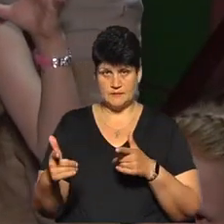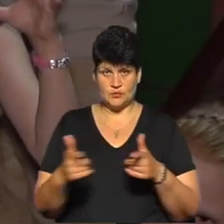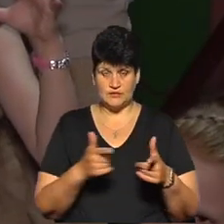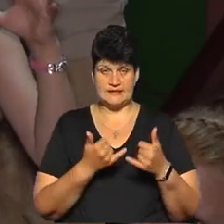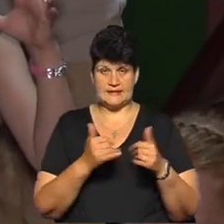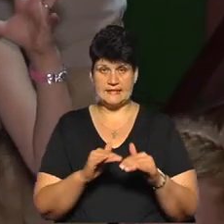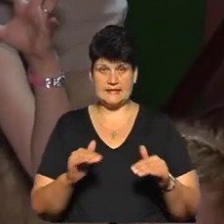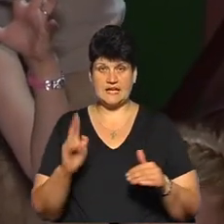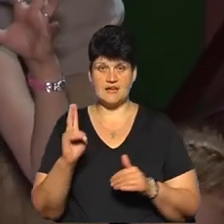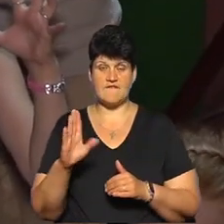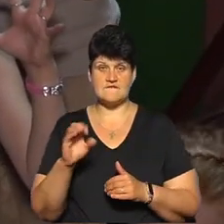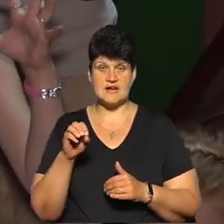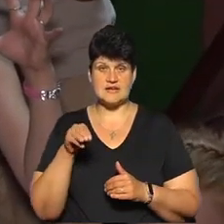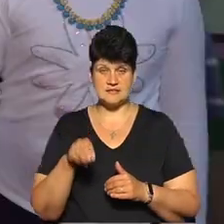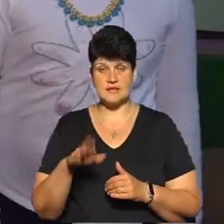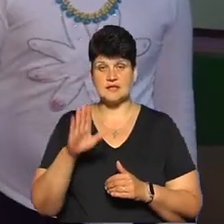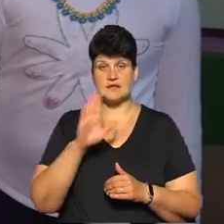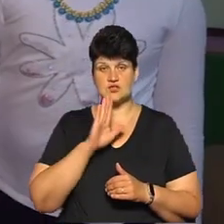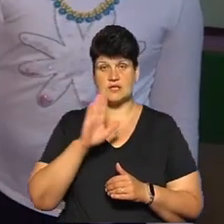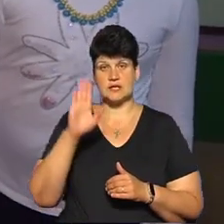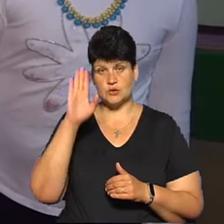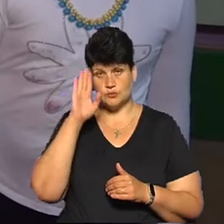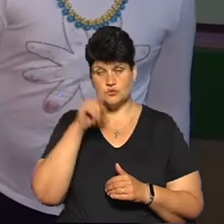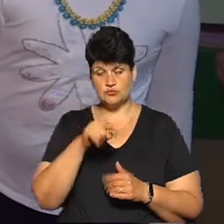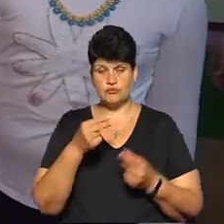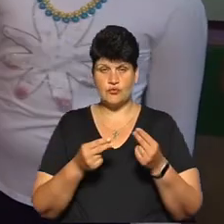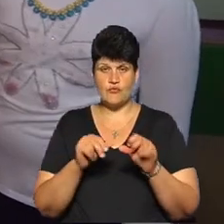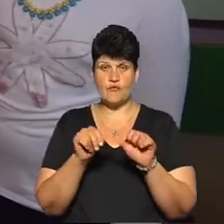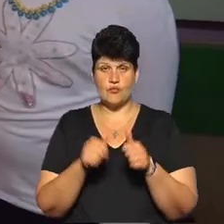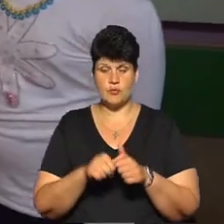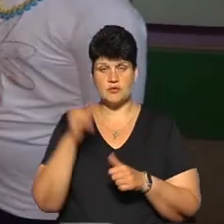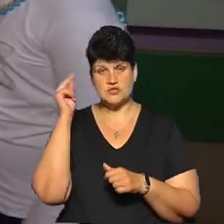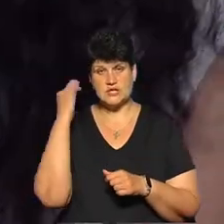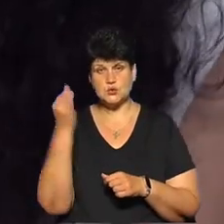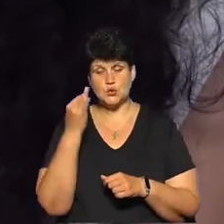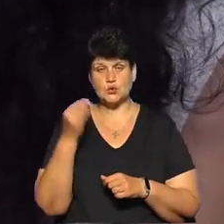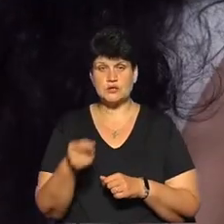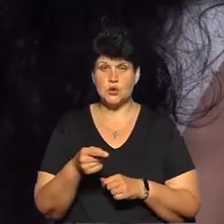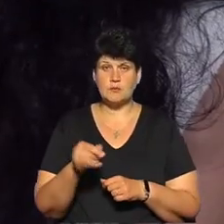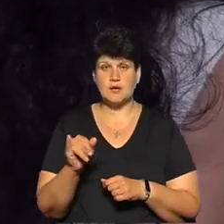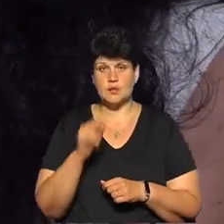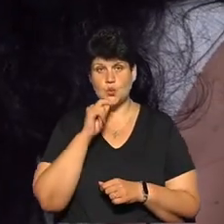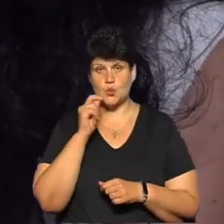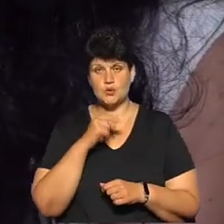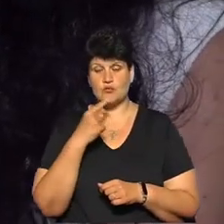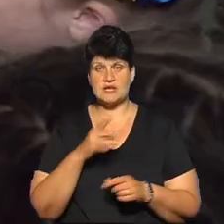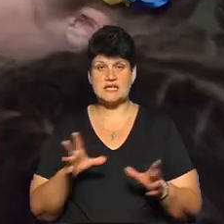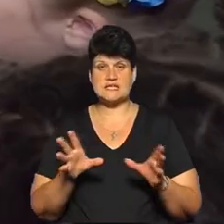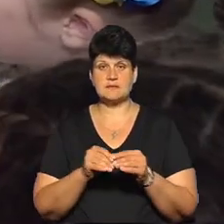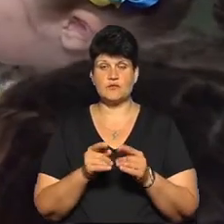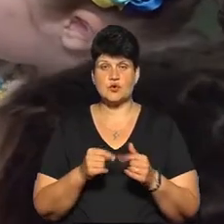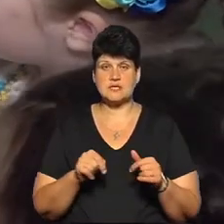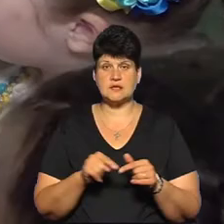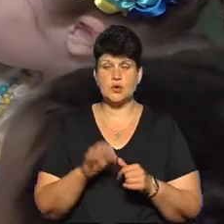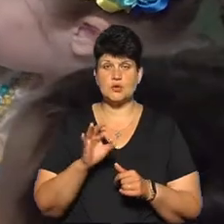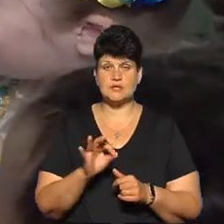дітей квест. Дівчата і хлопці тут в ігровій формі вивчають історію Тернополя та України, каже співорганізаторка Оксана Гулик. Вона